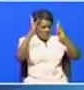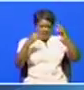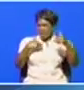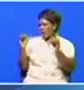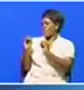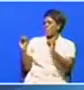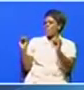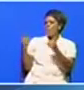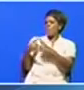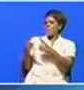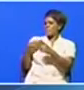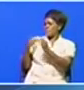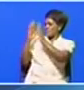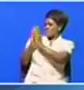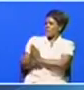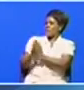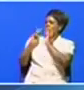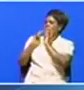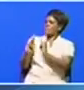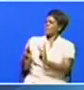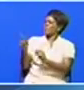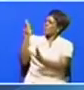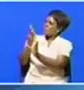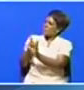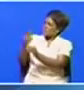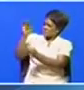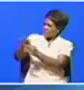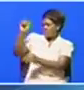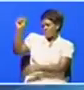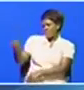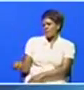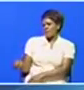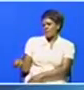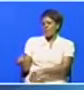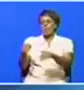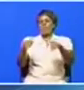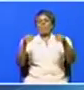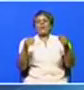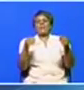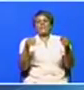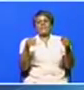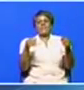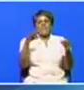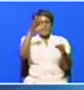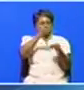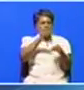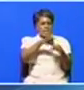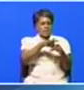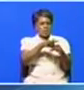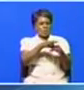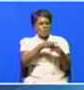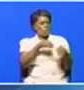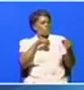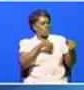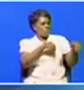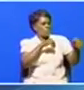lakini ambacho kitu naomba ni amani. Na mtashiriki uchaguzi? Ndio. Haya, tunangoja pia uchaguzi kwa kina. Tutakuwa